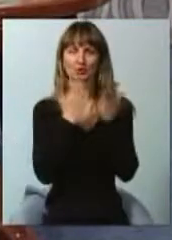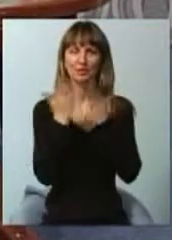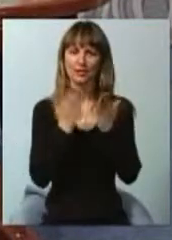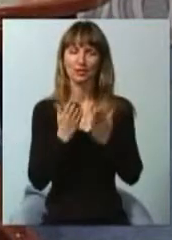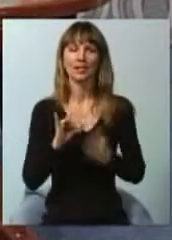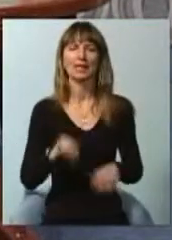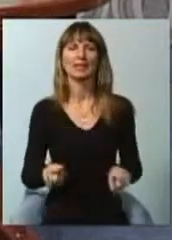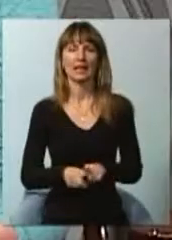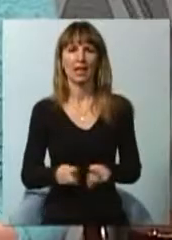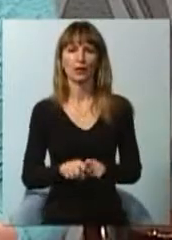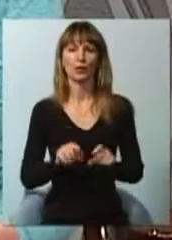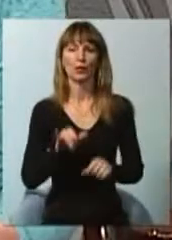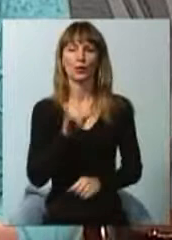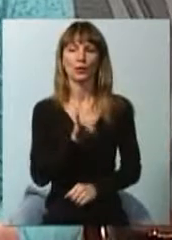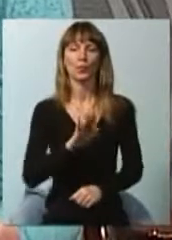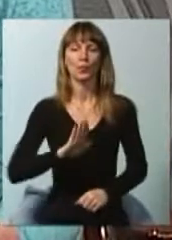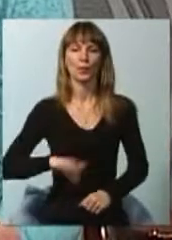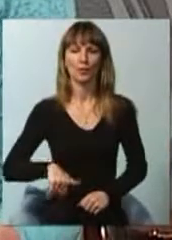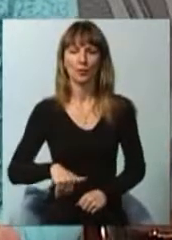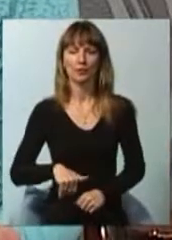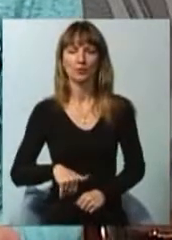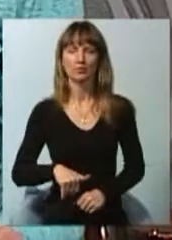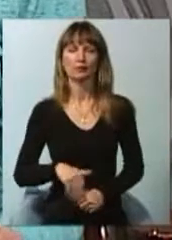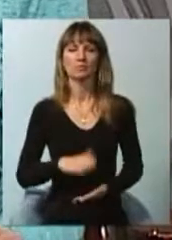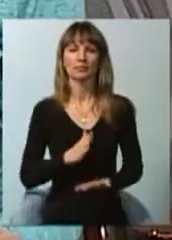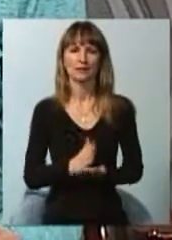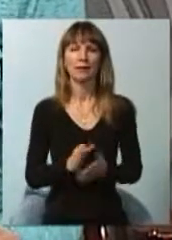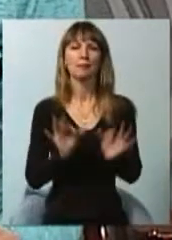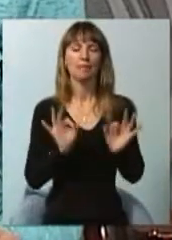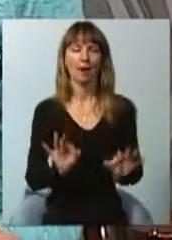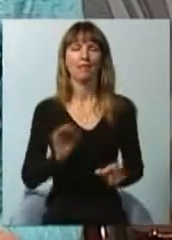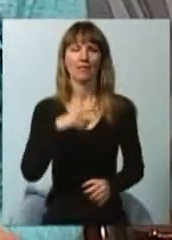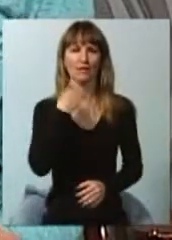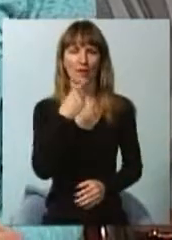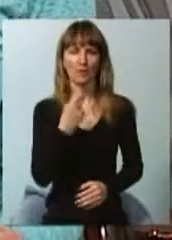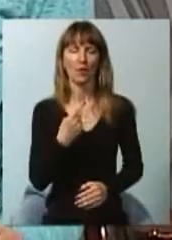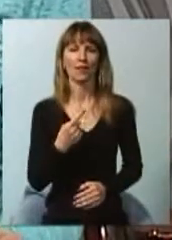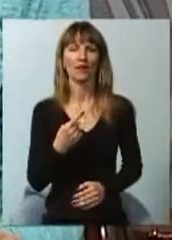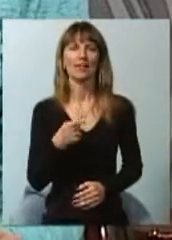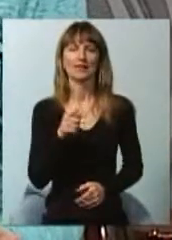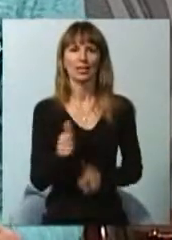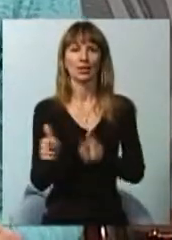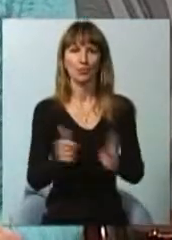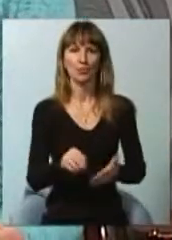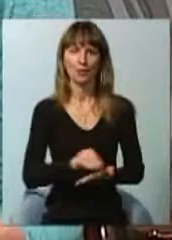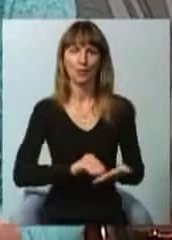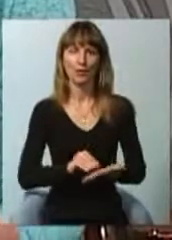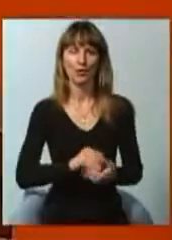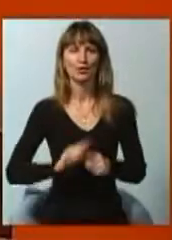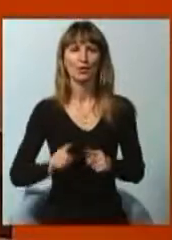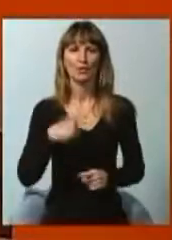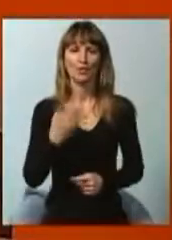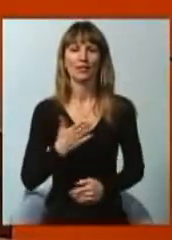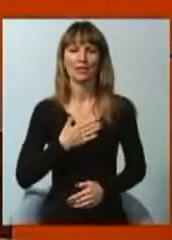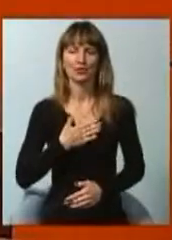і таким чином у тебе потім встановлюється якась певна вимова, правильна, чітка вимова. Тож, ти готовий повторювати за мною скоромовку